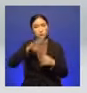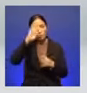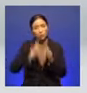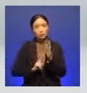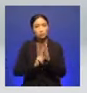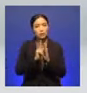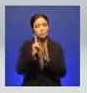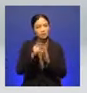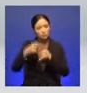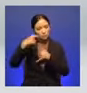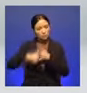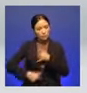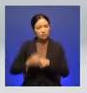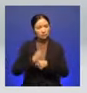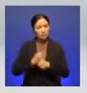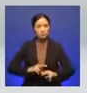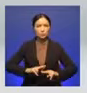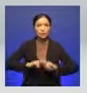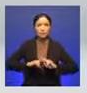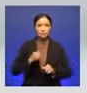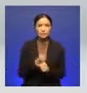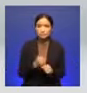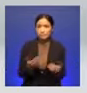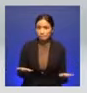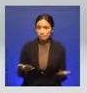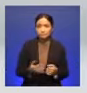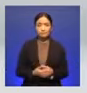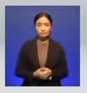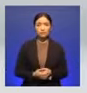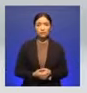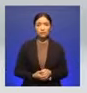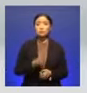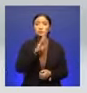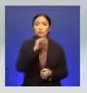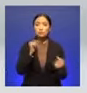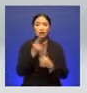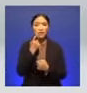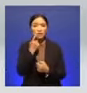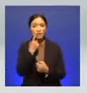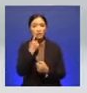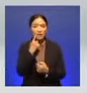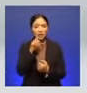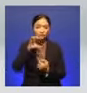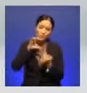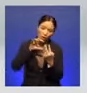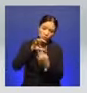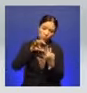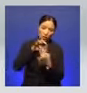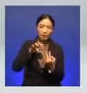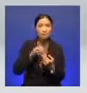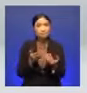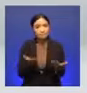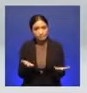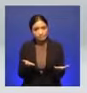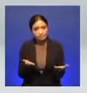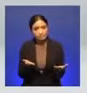ขาต้องประพฤติยังไงปฏิบัติยังไงเมื่อกี้อย่างในกรณีของคุณสิริรัตน์เนี่ยก็คือว่าถ้าเรื่องฟันเขาจะต้องดูแลเรื่องปากเรื่องฟันยังไงอะไรอย่างเงี้ยน